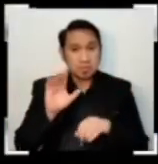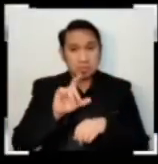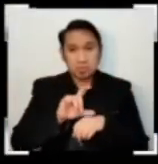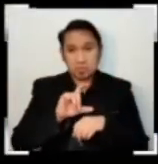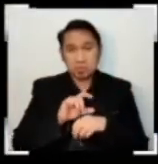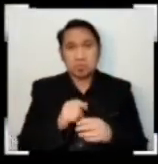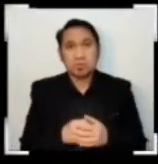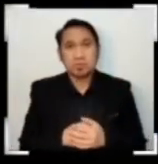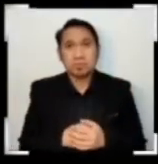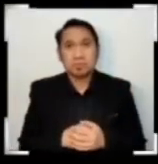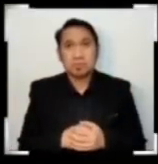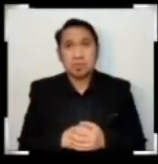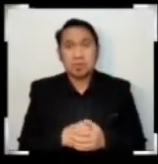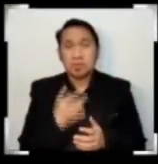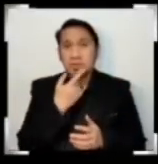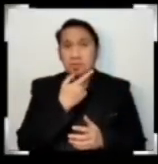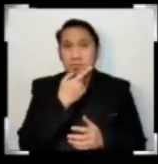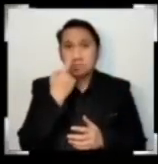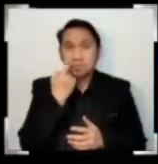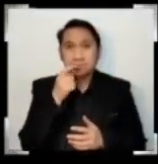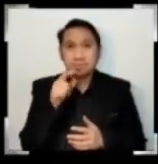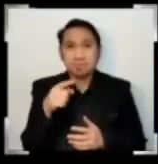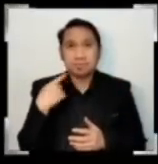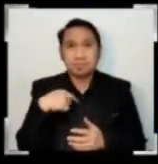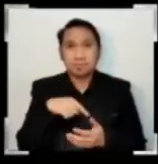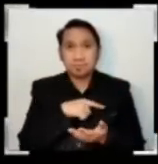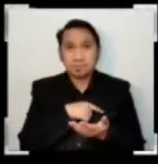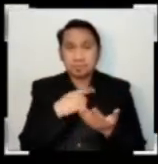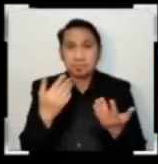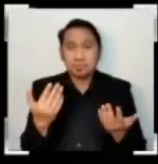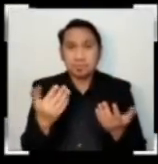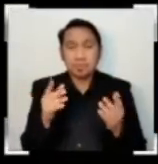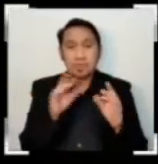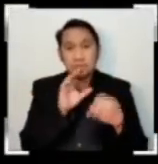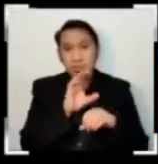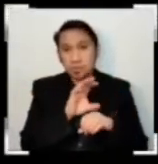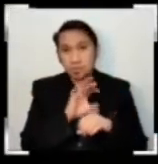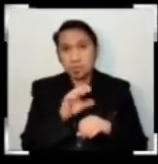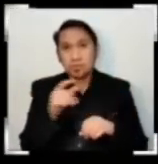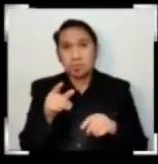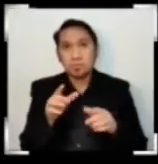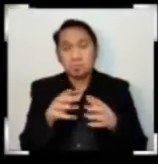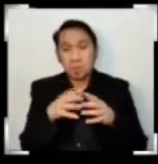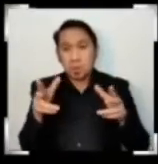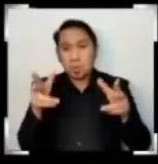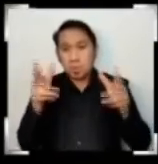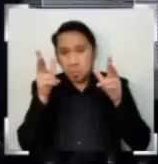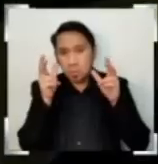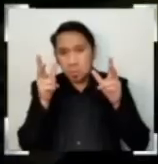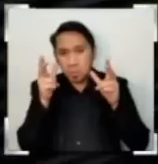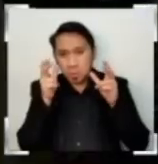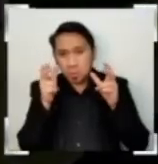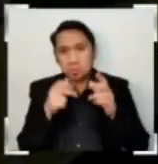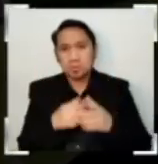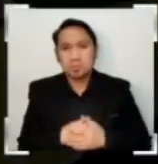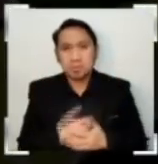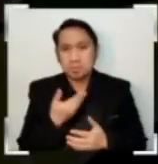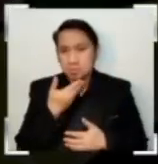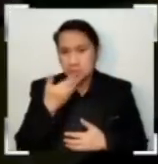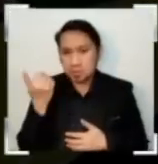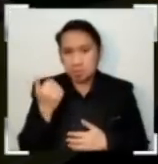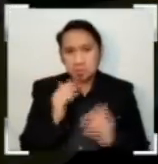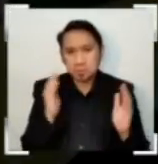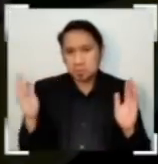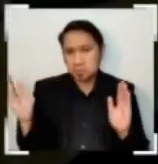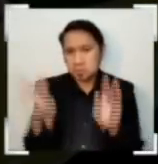simbahan ko kasi mas natututo po talaga na yung mga pakinig po, mas okay po yun. Yung presence po